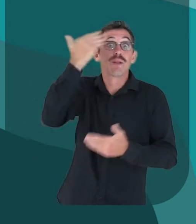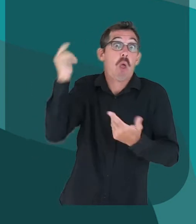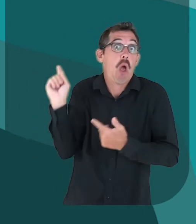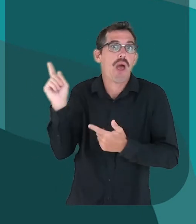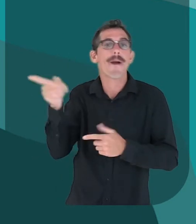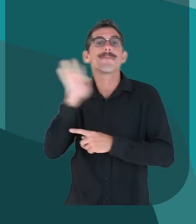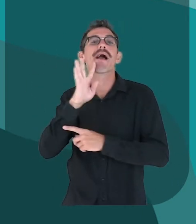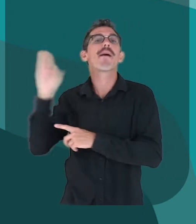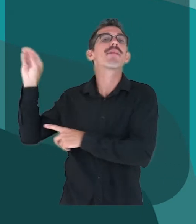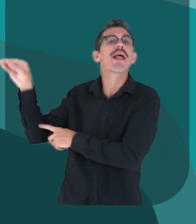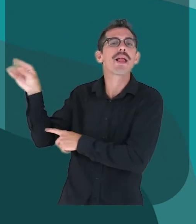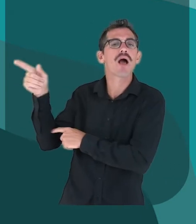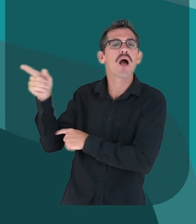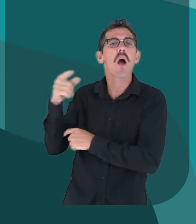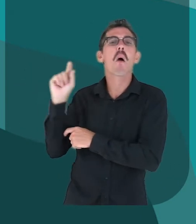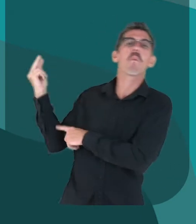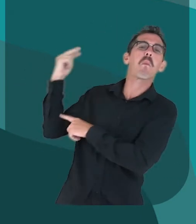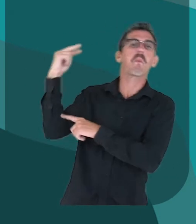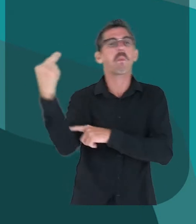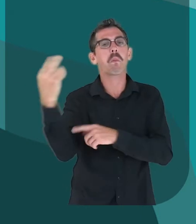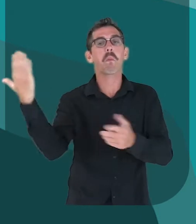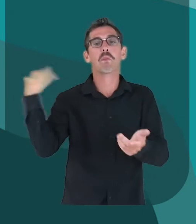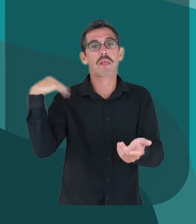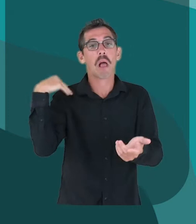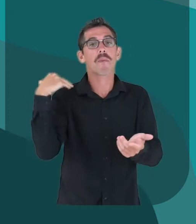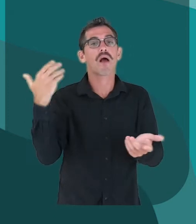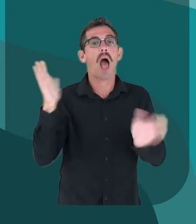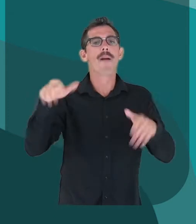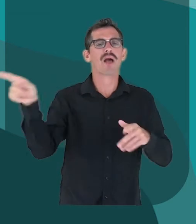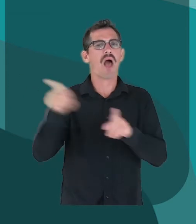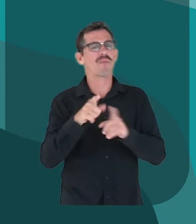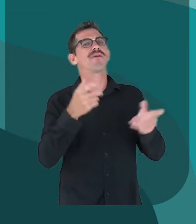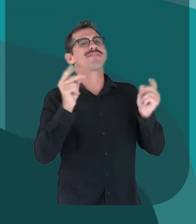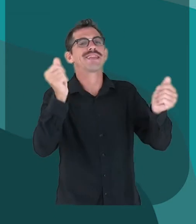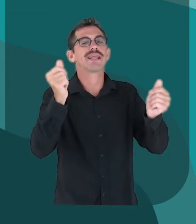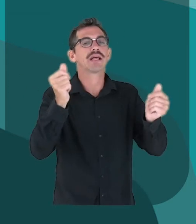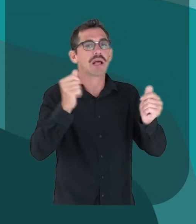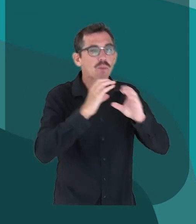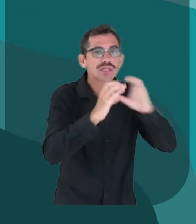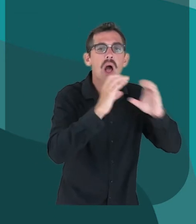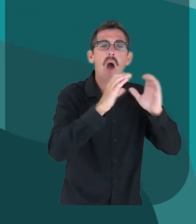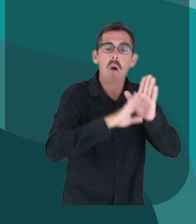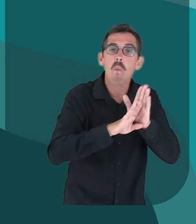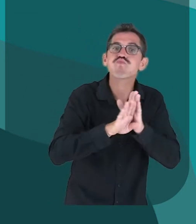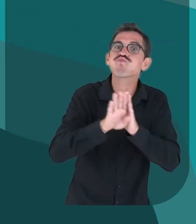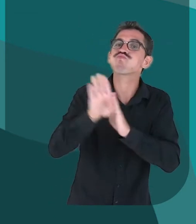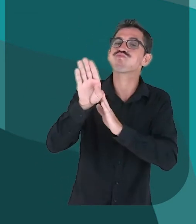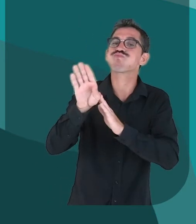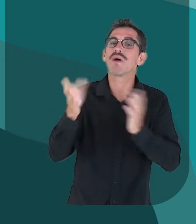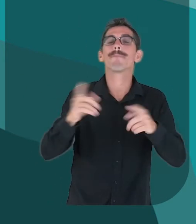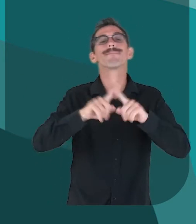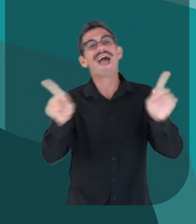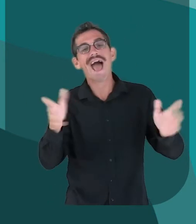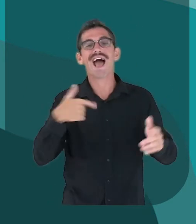pas que j'y parle. Genre. Fait qu'il se retourne, je m'abaisse l'épaule, puis c'est venu assez vite. Oh, la communication s'est vraiment